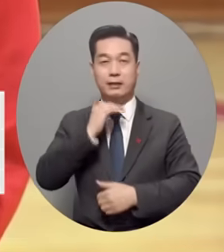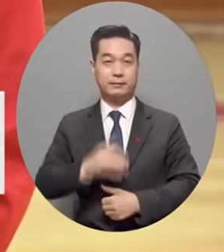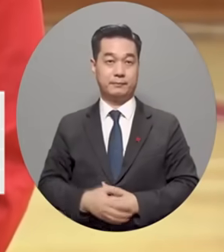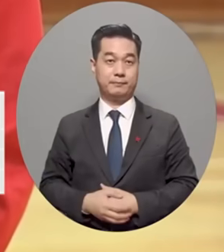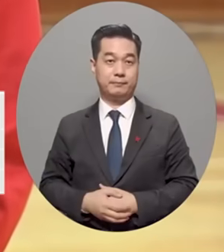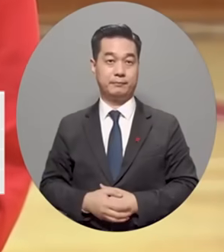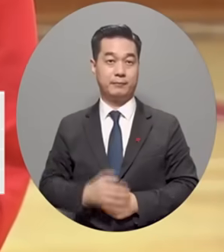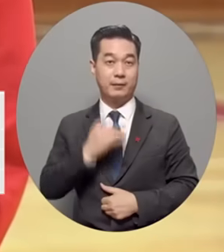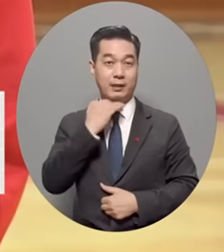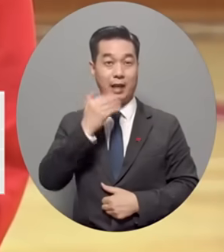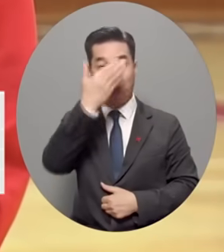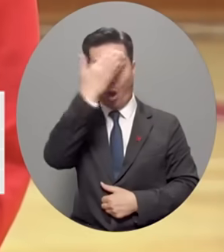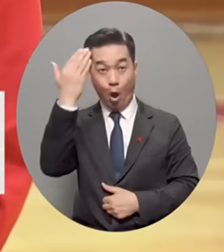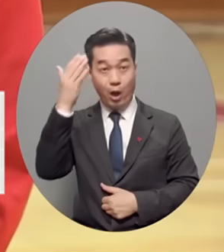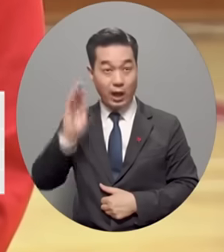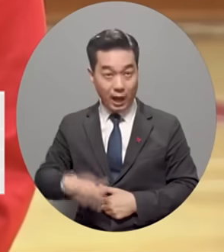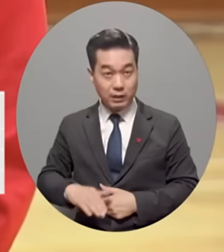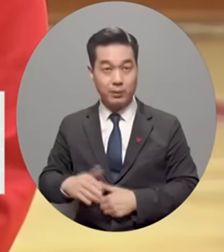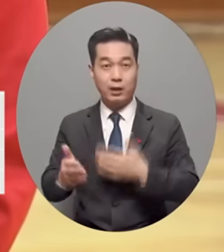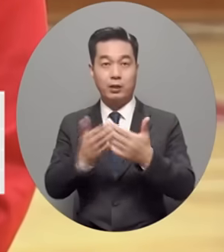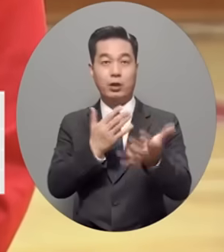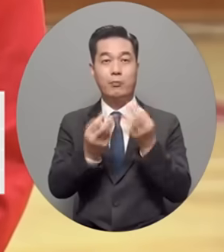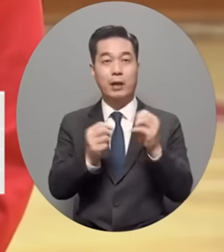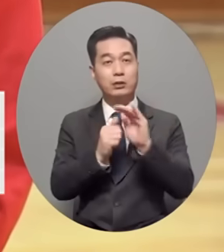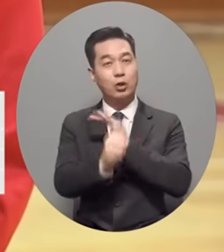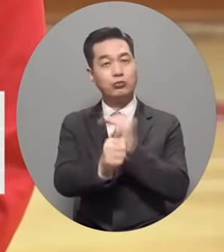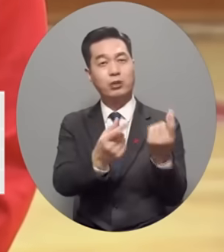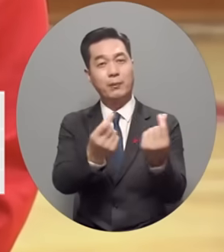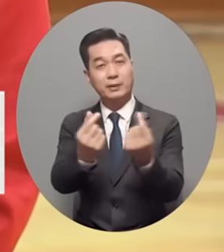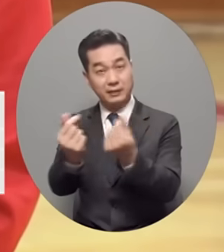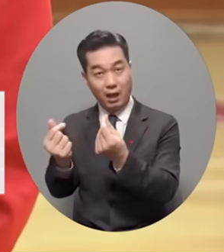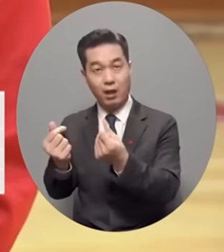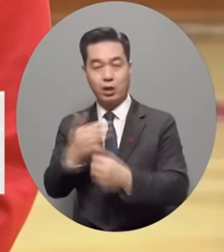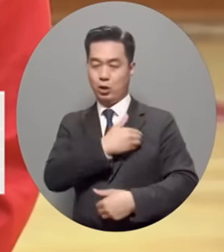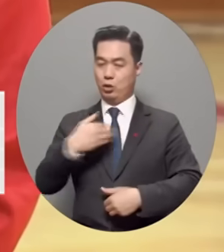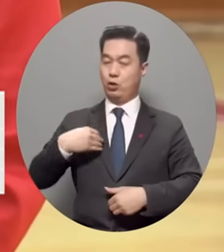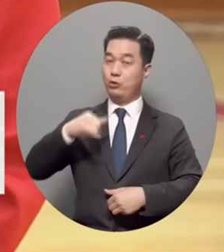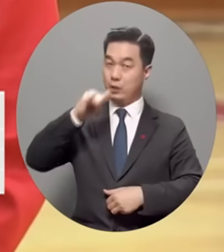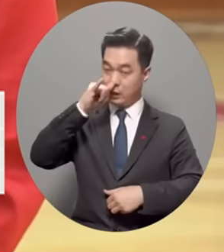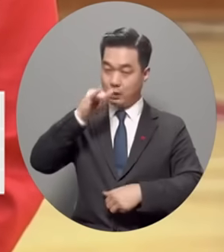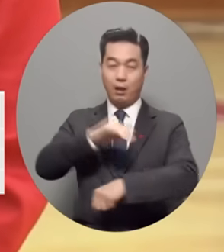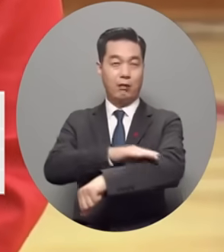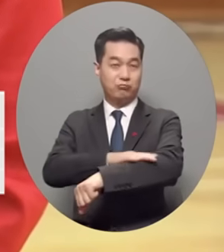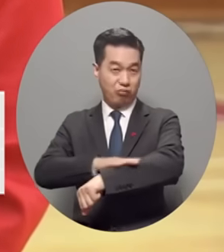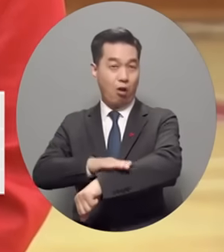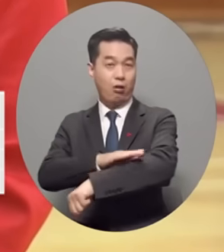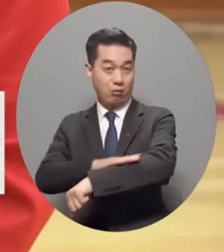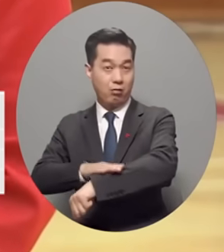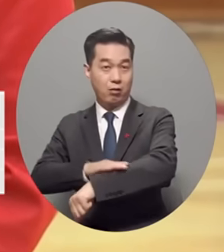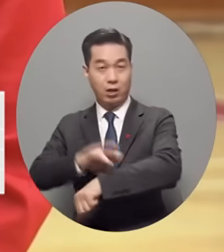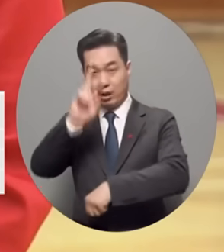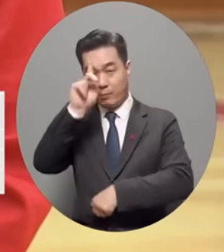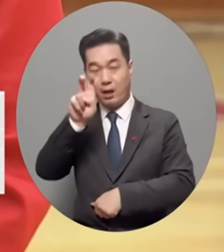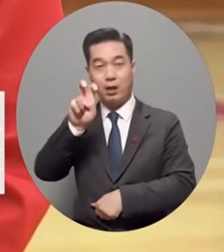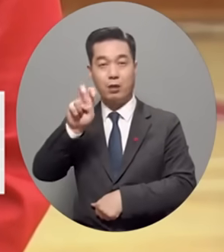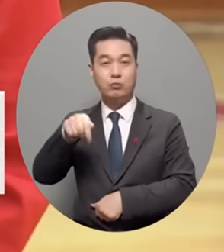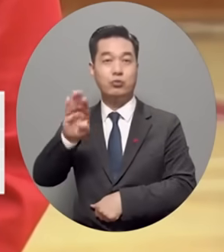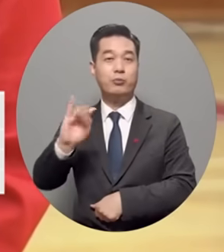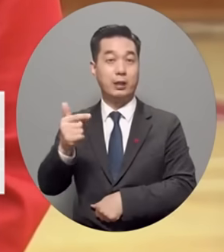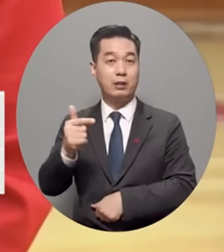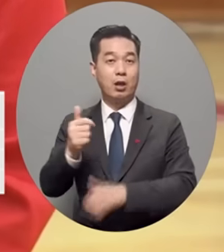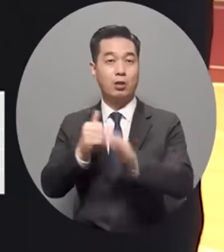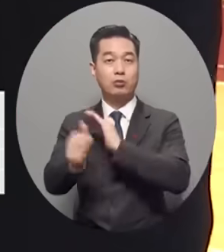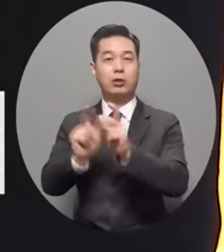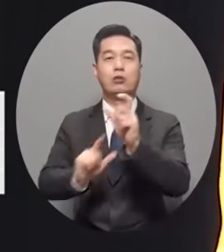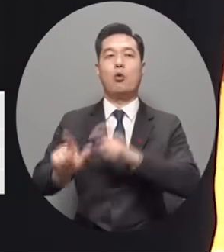어리지만 경험 많은 어떤 선수들과 다르지 않게 여유도 있고 박무빈 선수가 훨씬 낫죠. 충분히